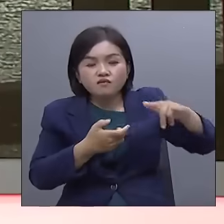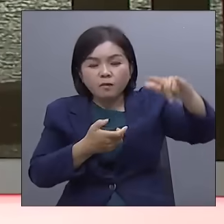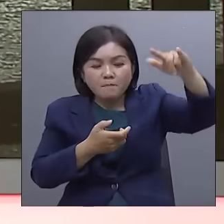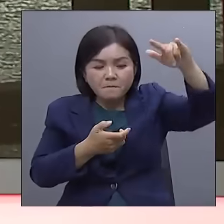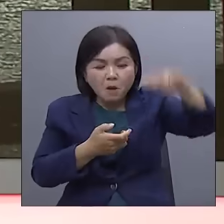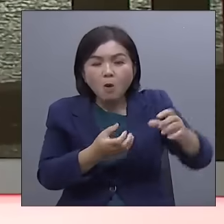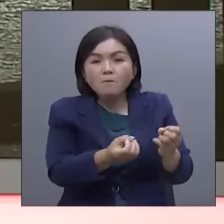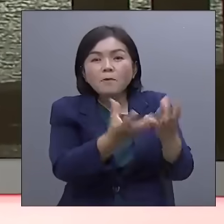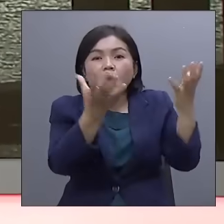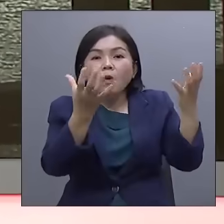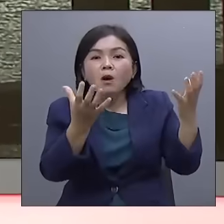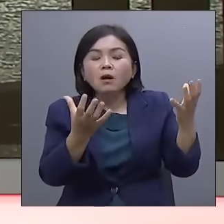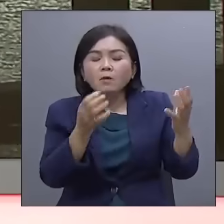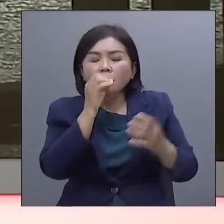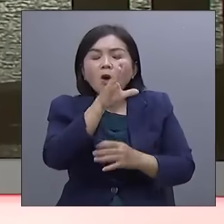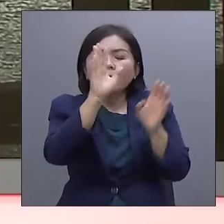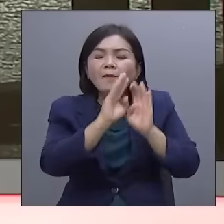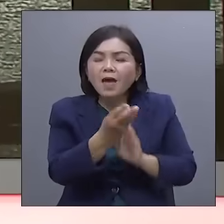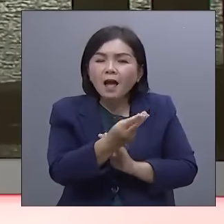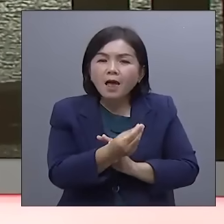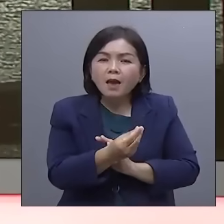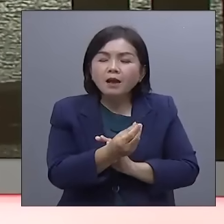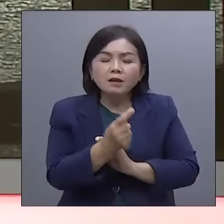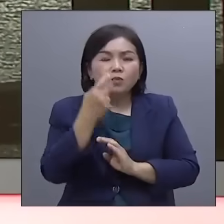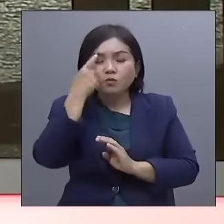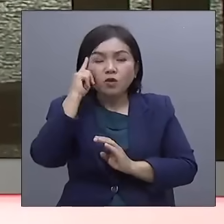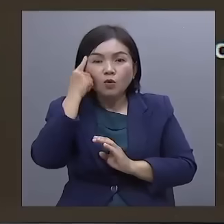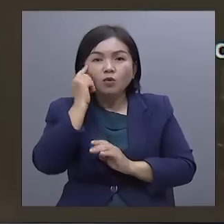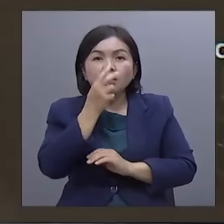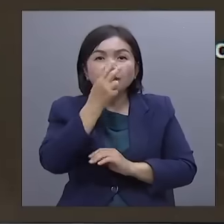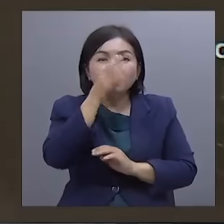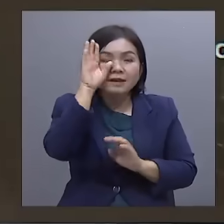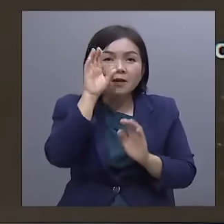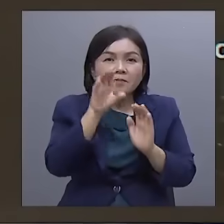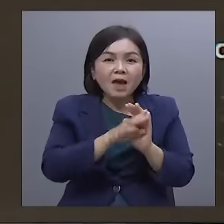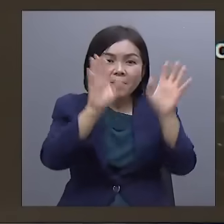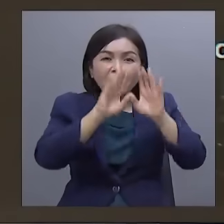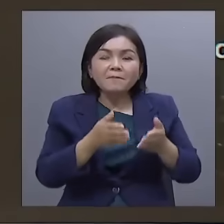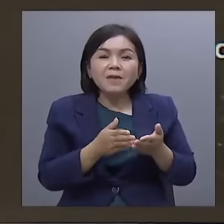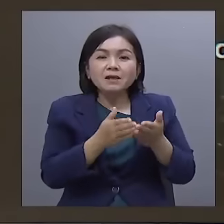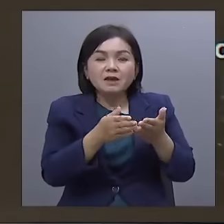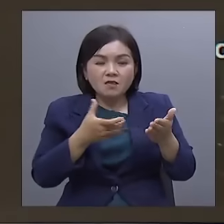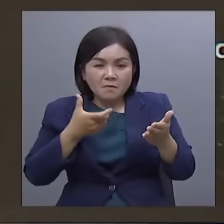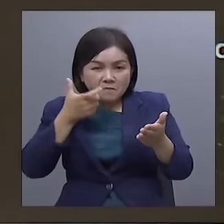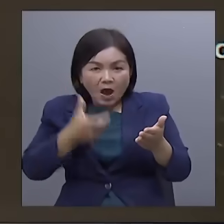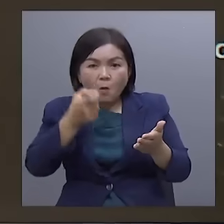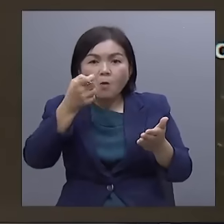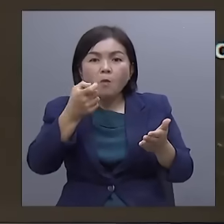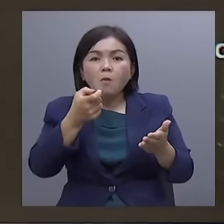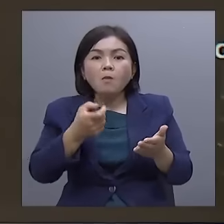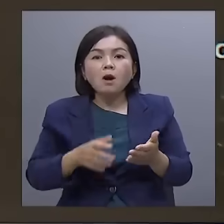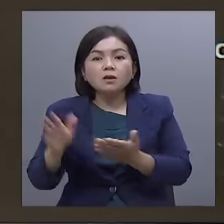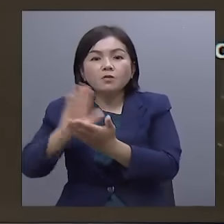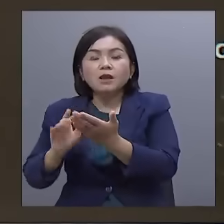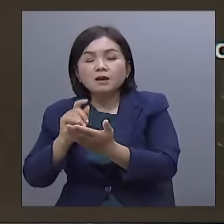แม้จะไม่ได้มีการเปิดเผยว่าเป็นรุ่นไหนแต่เรือนโดรนรุ่นที่คุณผู้ชมเห็นค่ะรุ่นนี้ยูเครนเคยใช้โจมตีรัสเซียใน